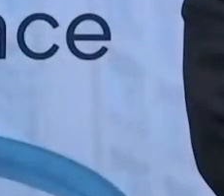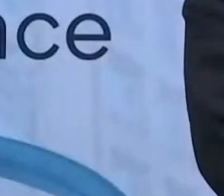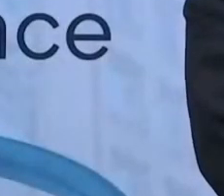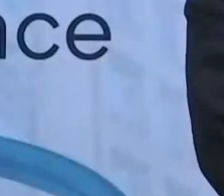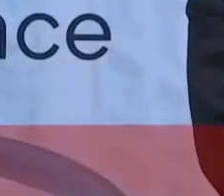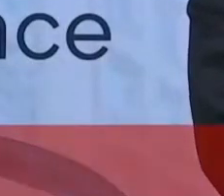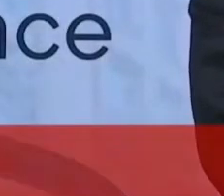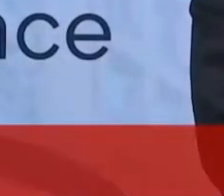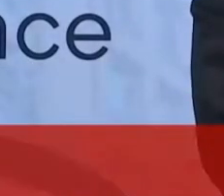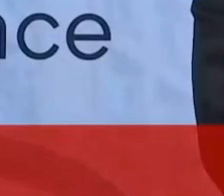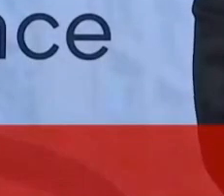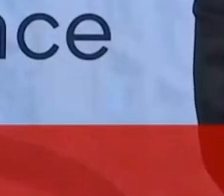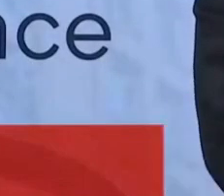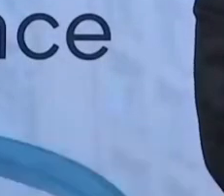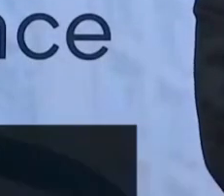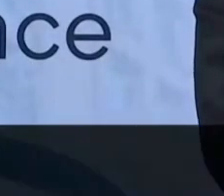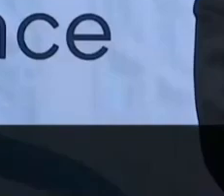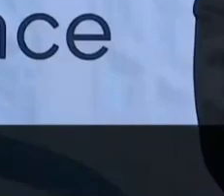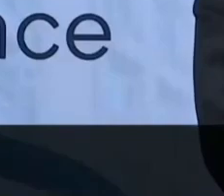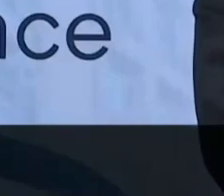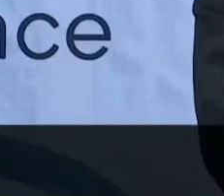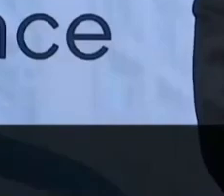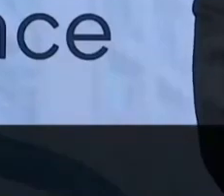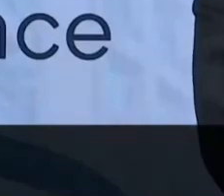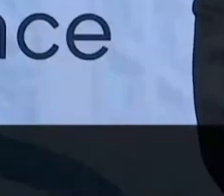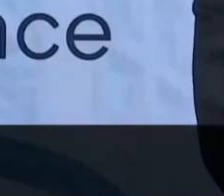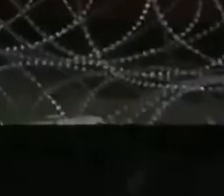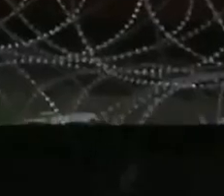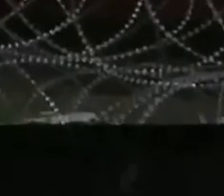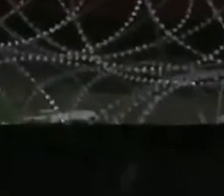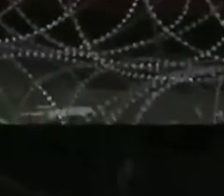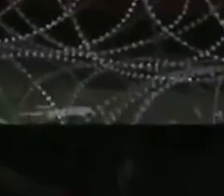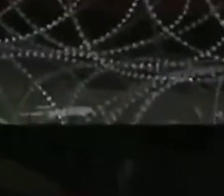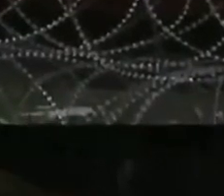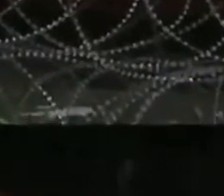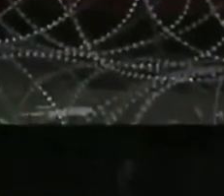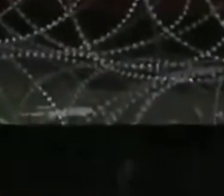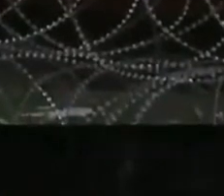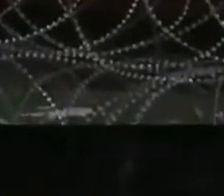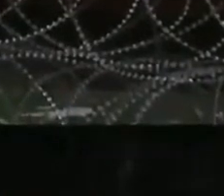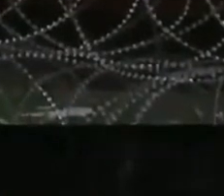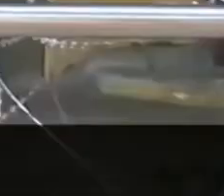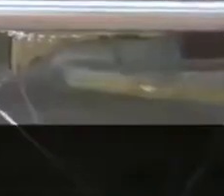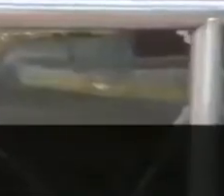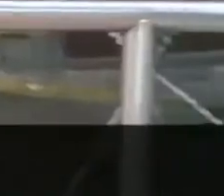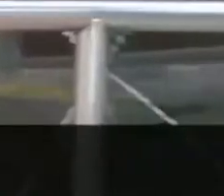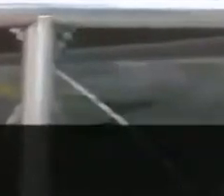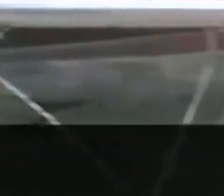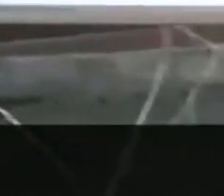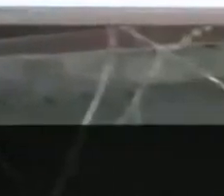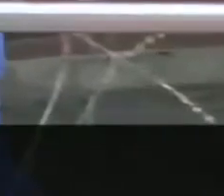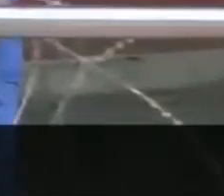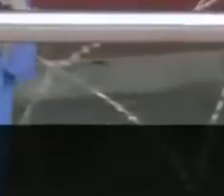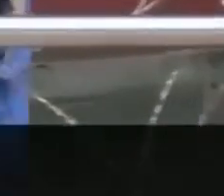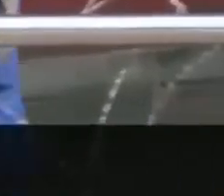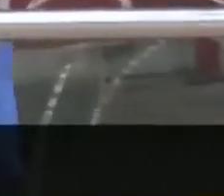bertingkat strategi pemantauan kesehatan menerusi fasa kedua perintah kawalan pergerakan